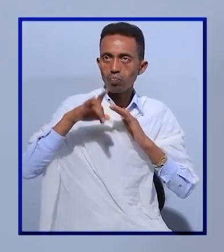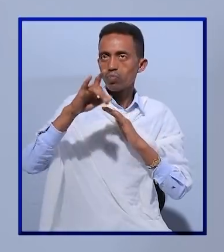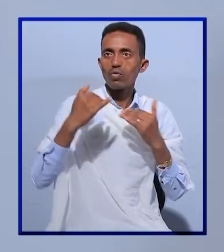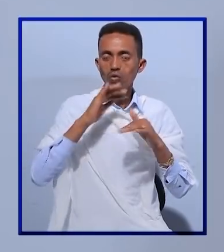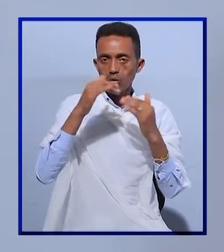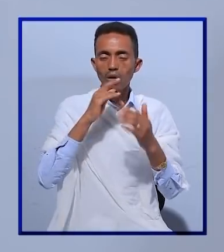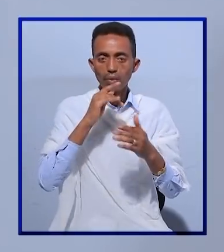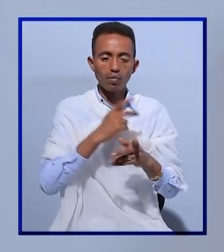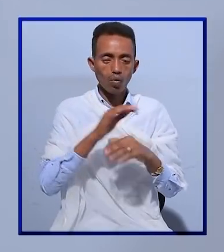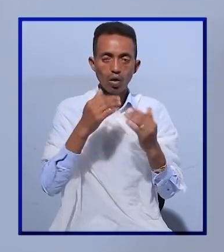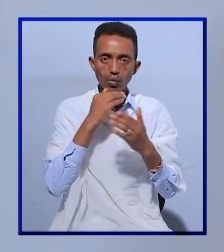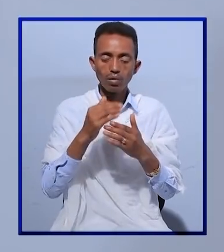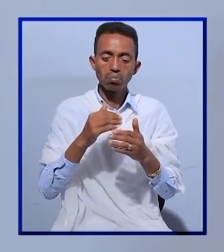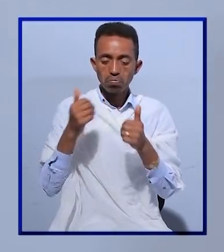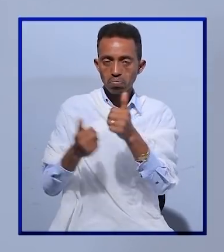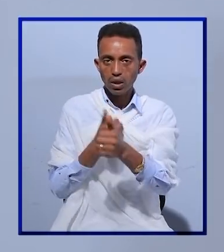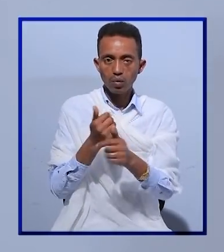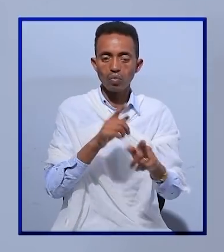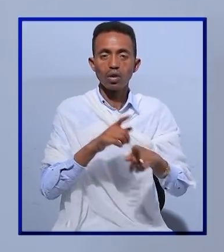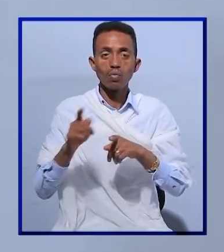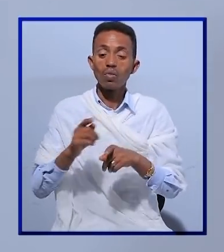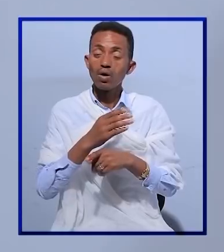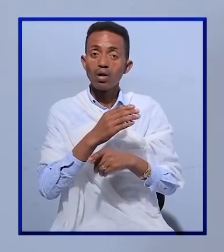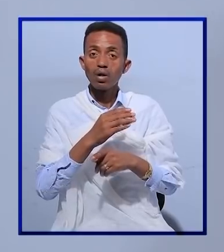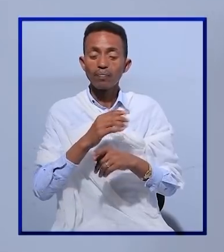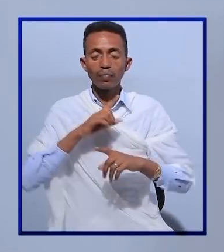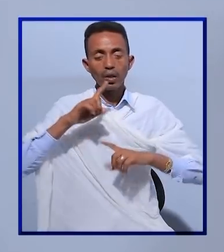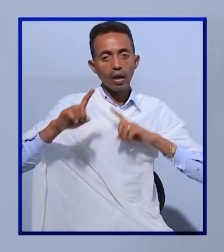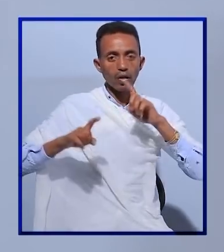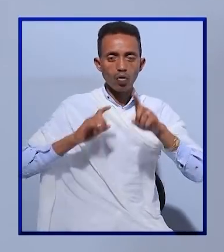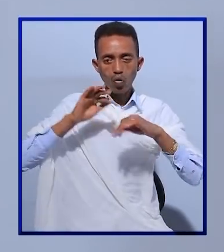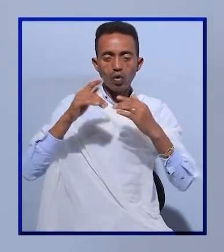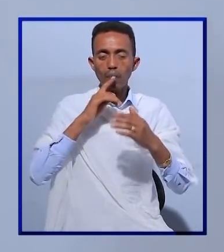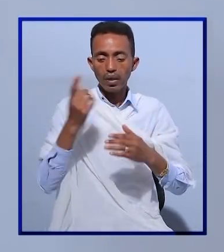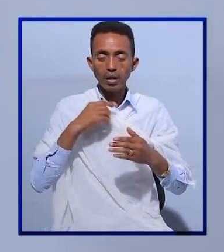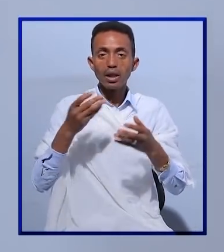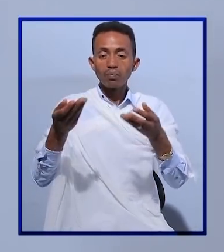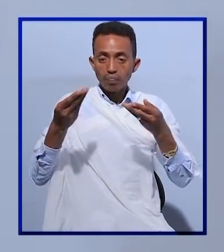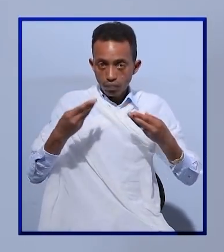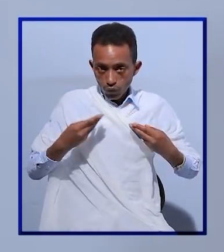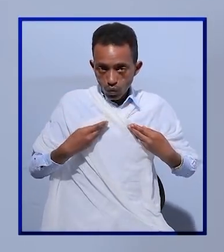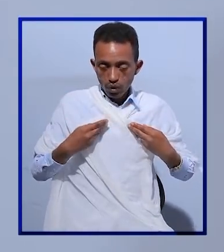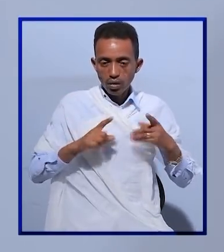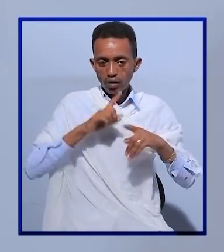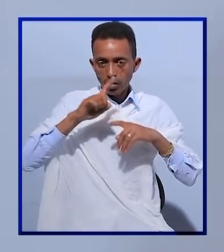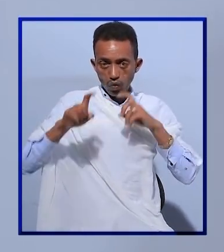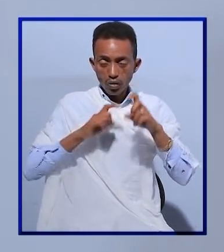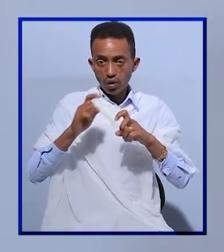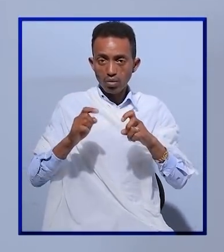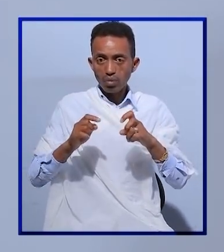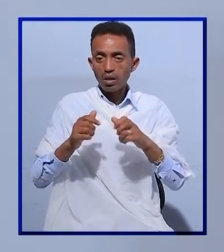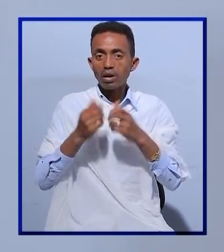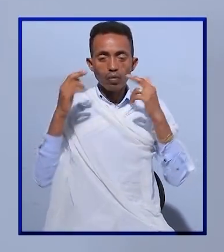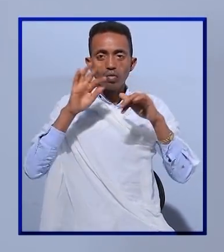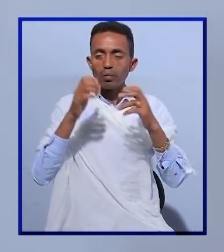ውስጥና በውጭ ዓለም ሆናችሁ መርሃ ግብራችን የምትከታተሉና ጥያቄዎቻችሁን የምታደርሱን ተመልካቾቻችን እጅግ